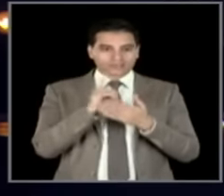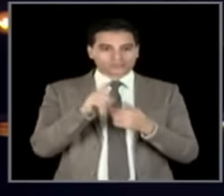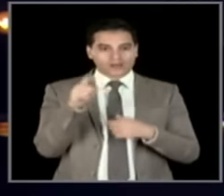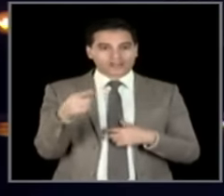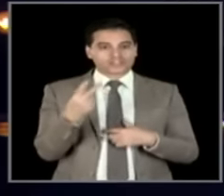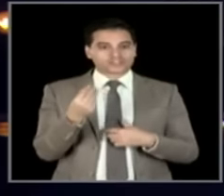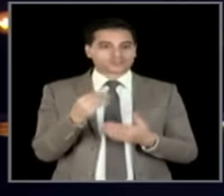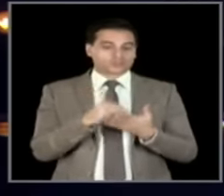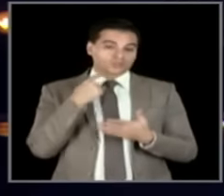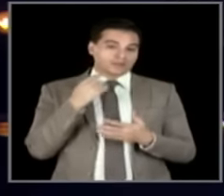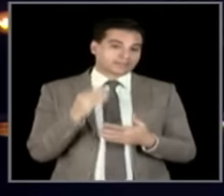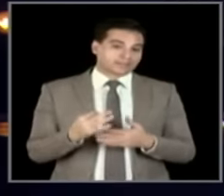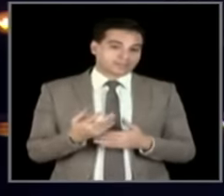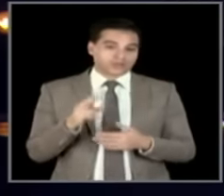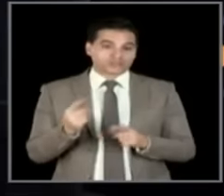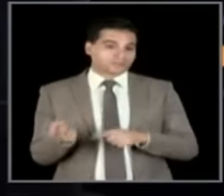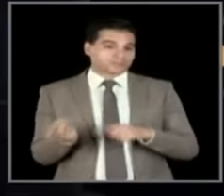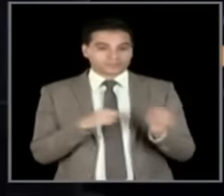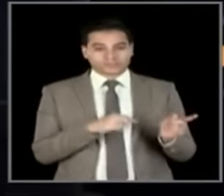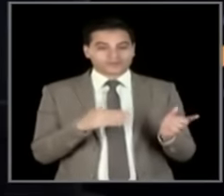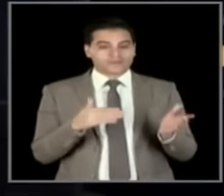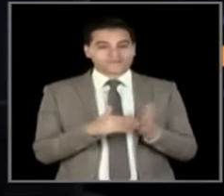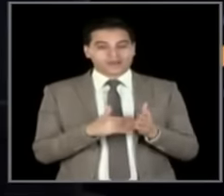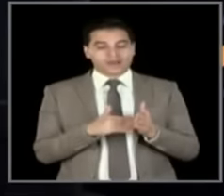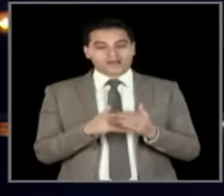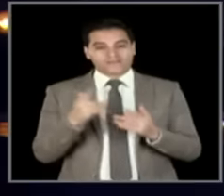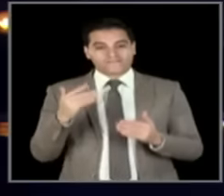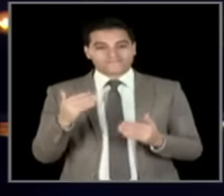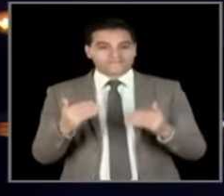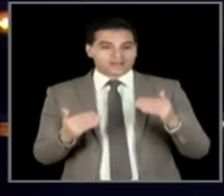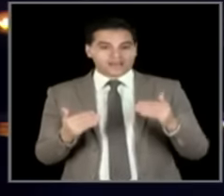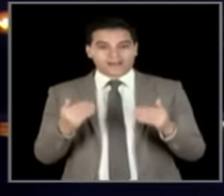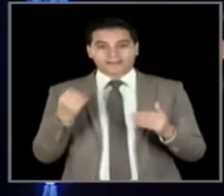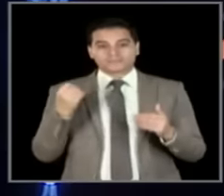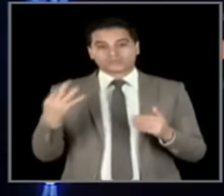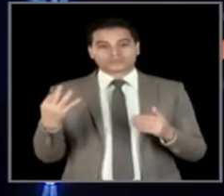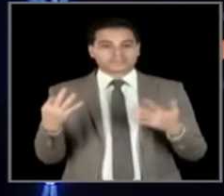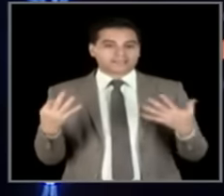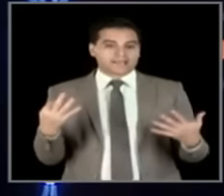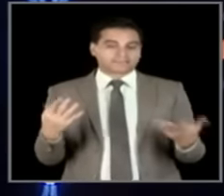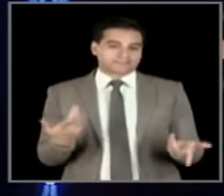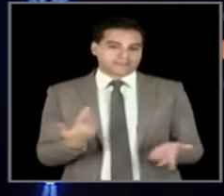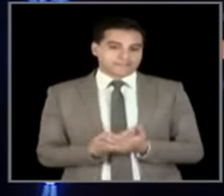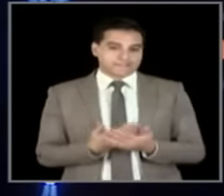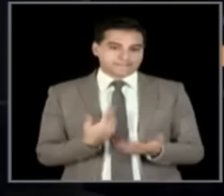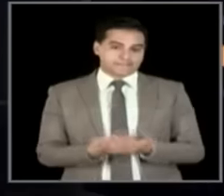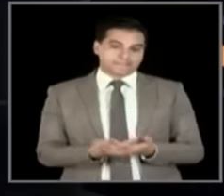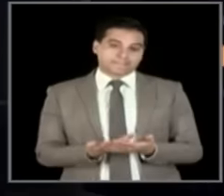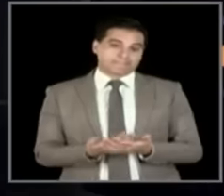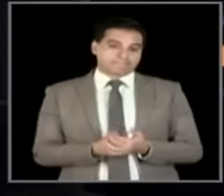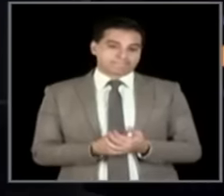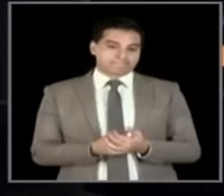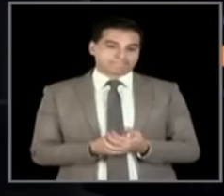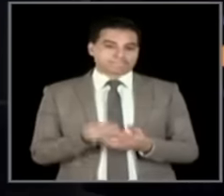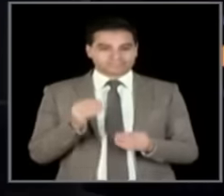التاريخ 20 نقطة، وعشرين نقطة طاروا هنا. كان زمان النتيجة 35-5، تخيلوا بقى.